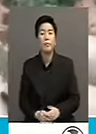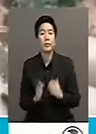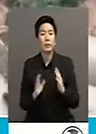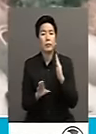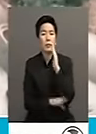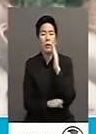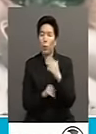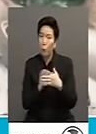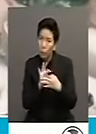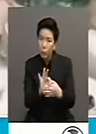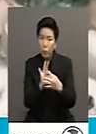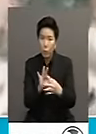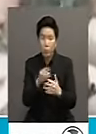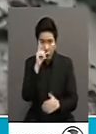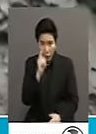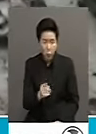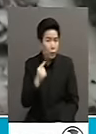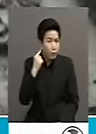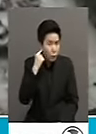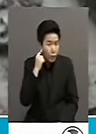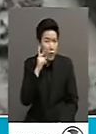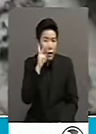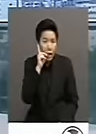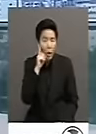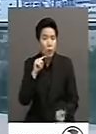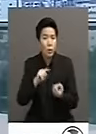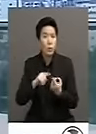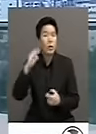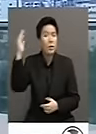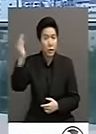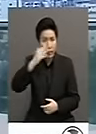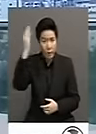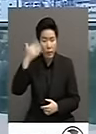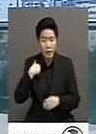าคใต้ตอนนี้น่าห่วงนะครับต้องติดตามประกาศของกรมอุตุนิยมวิทยาติด